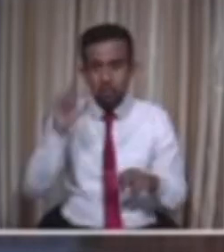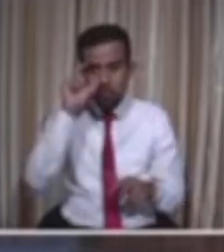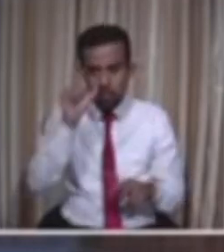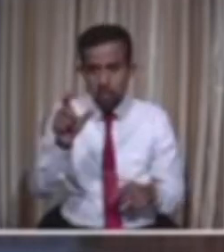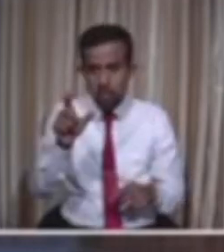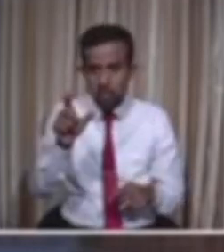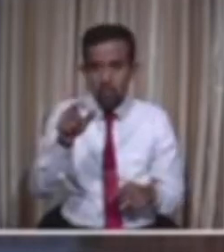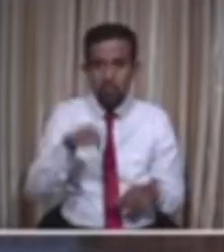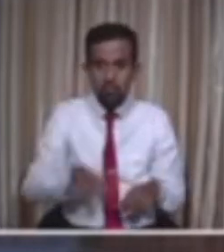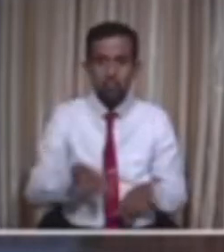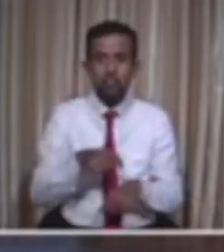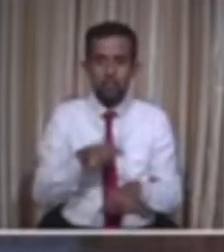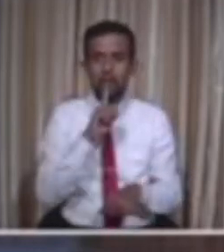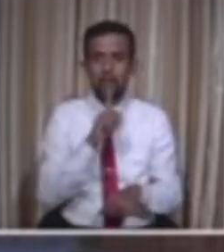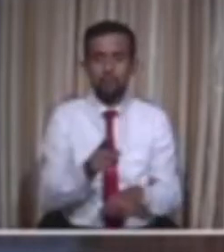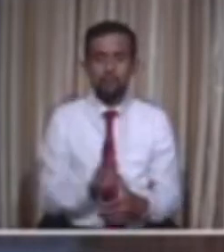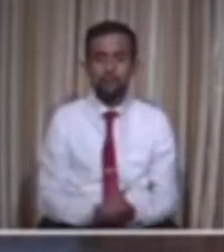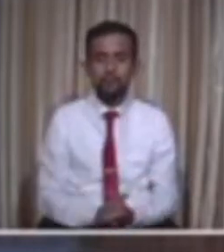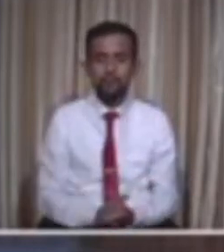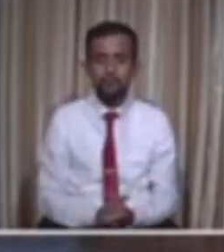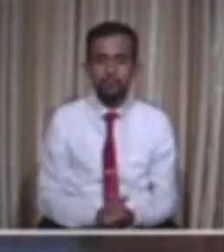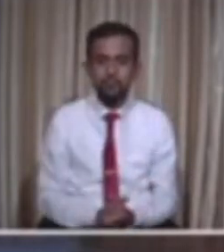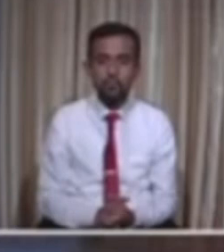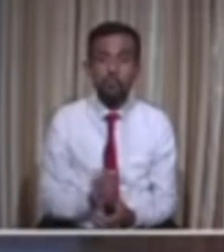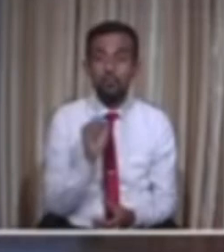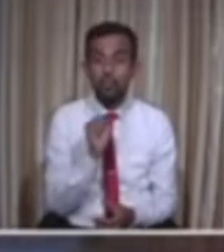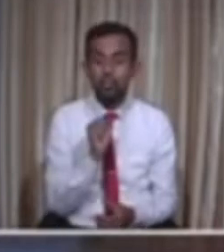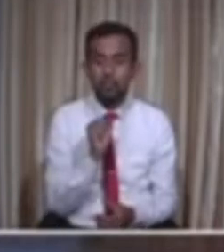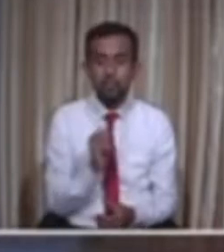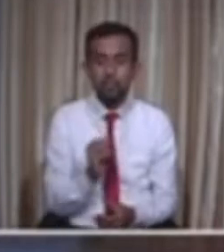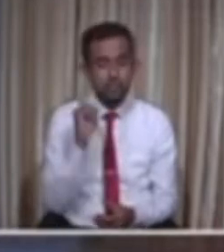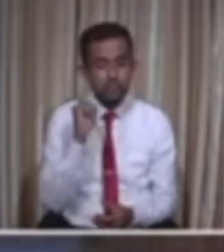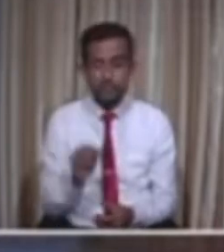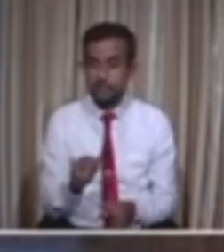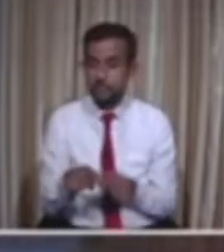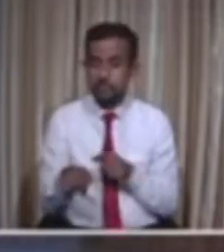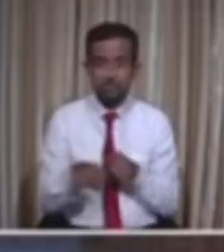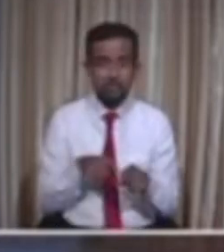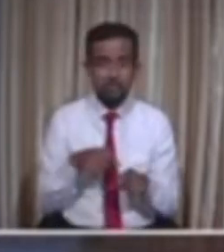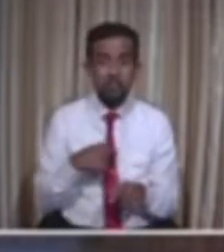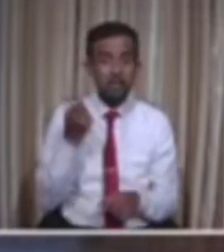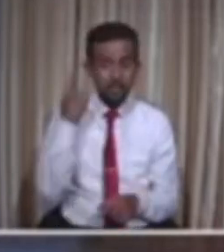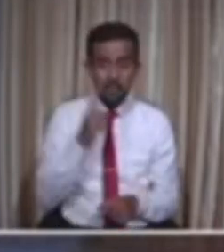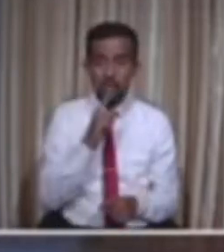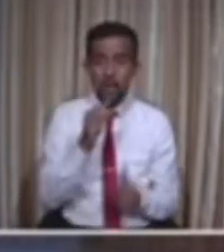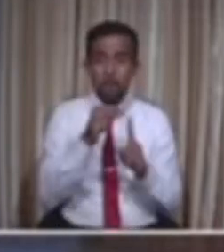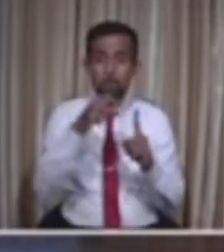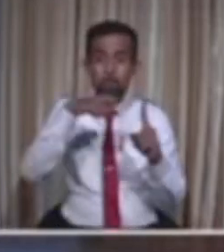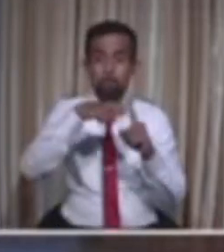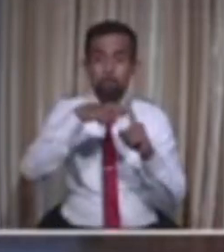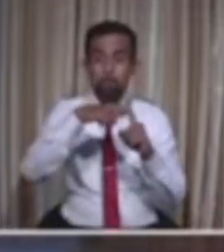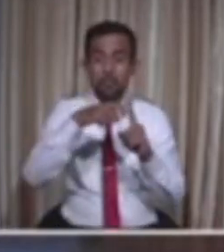මම මේ අවස්ථාවේ විශේෂයෙන් අවධාරණය කරනවා මොකද හේතුව ම්ලේච්ඡ විදිහට අපි ඉදා කතා කරා පකිස්තානයේ අර ප්‍රියන්ත